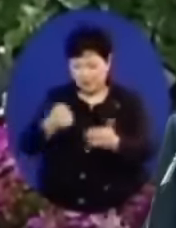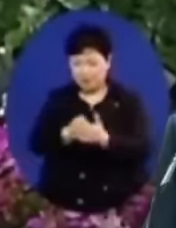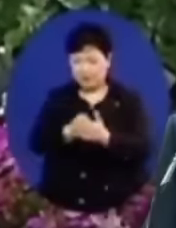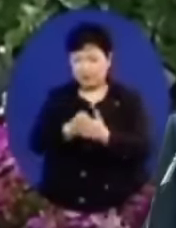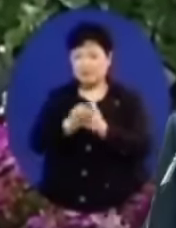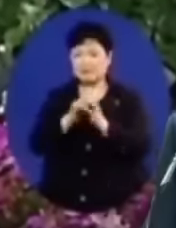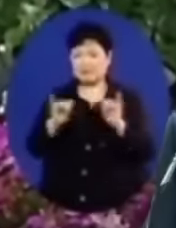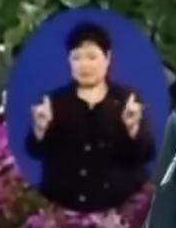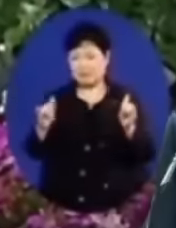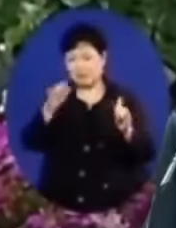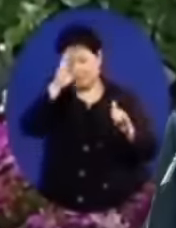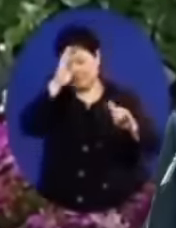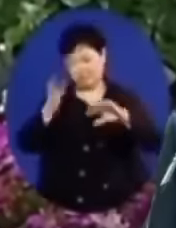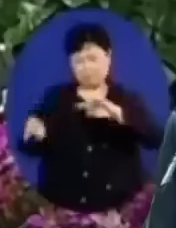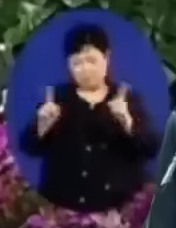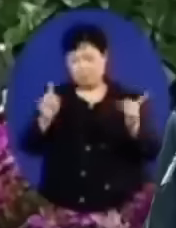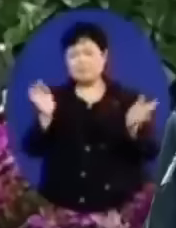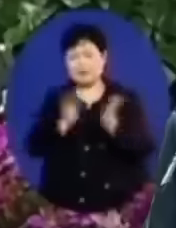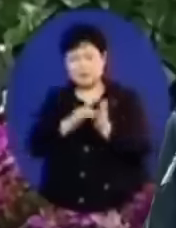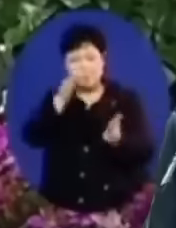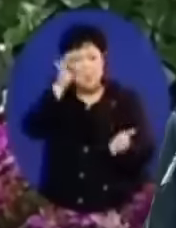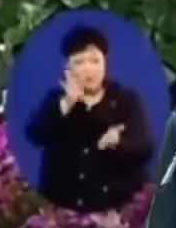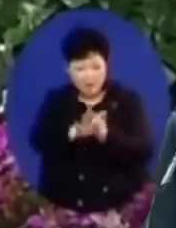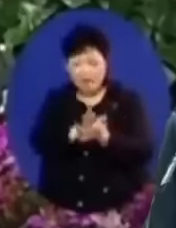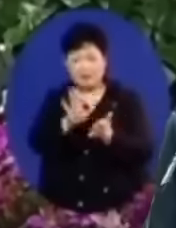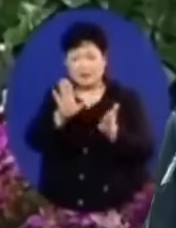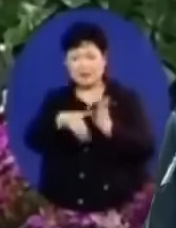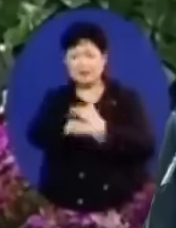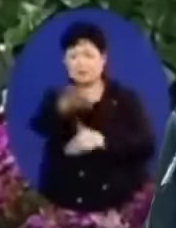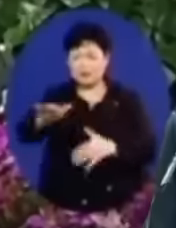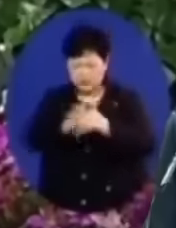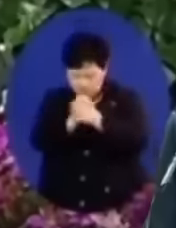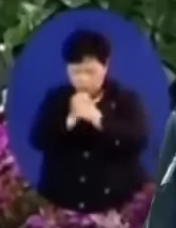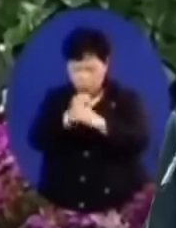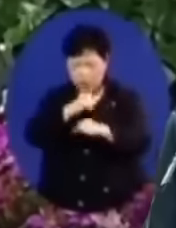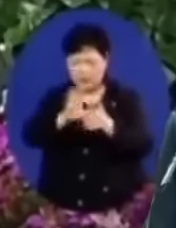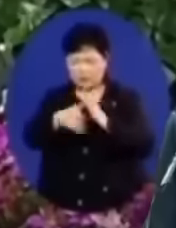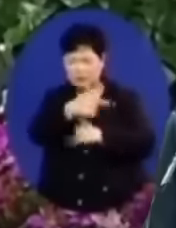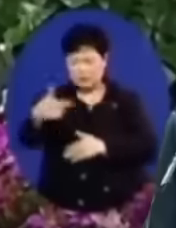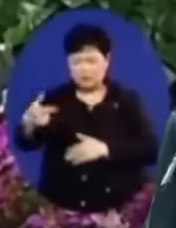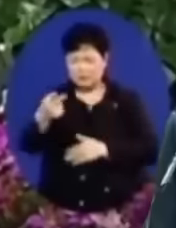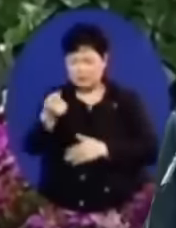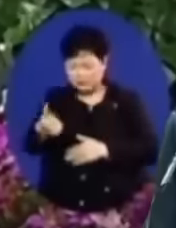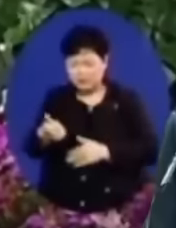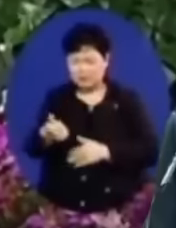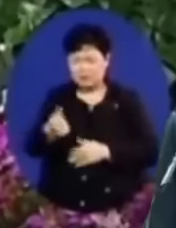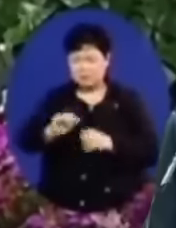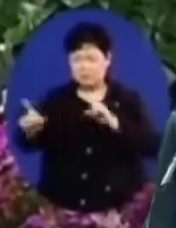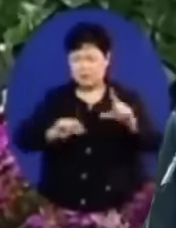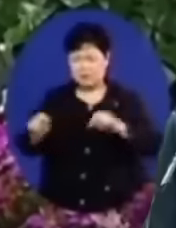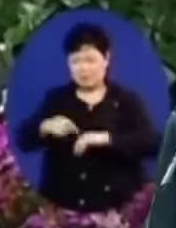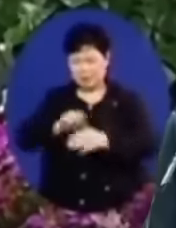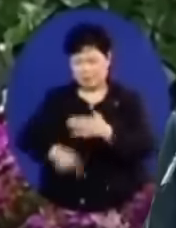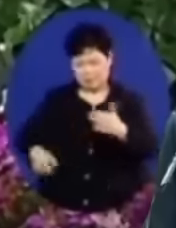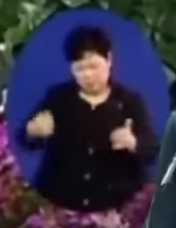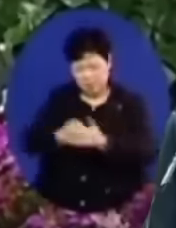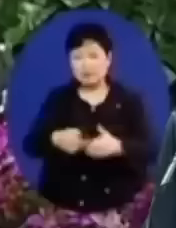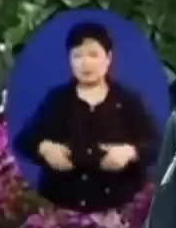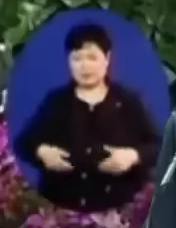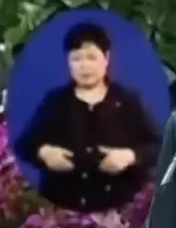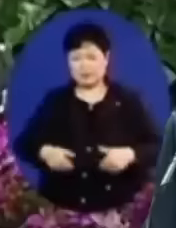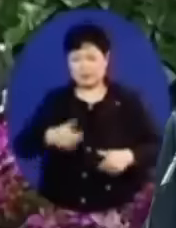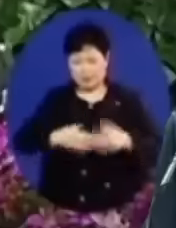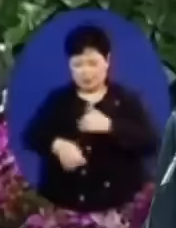사람들이 고침받는 것을 볼 때 우리가 기도할 때 크든 작든 마음에 결단이 있어야 되는 것입니다. 내